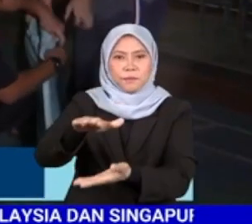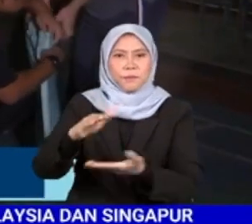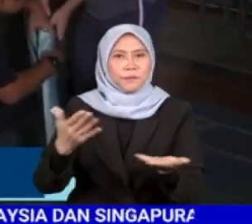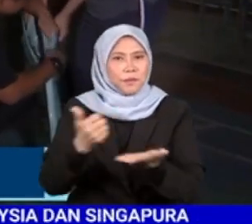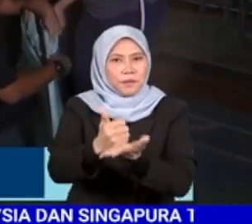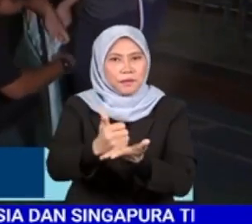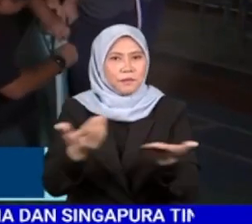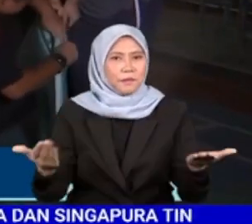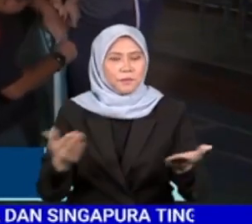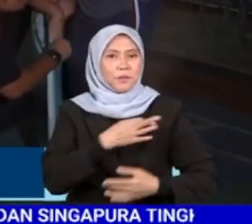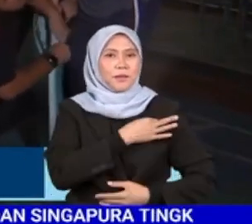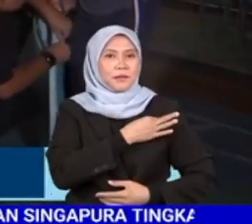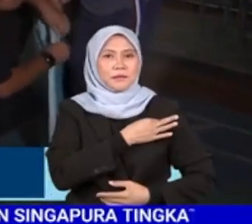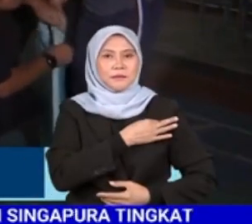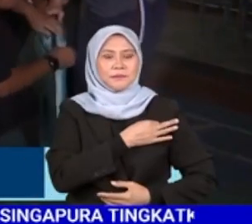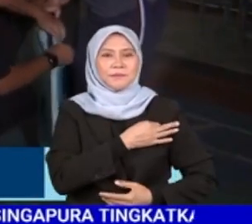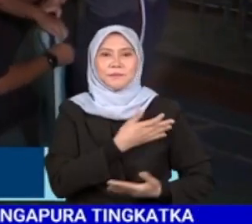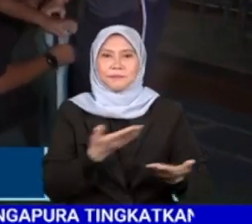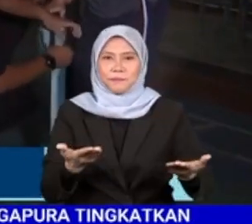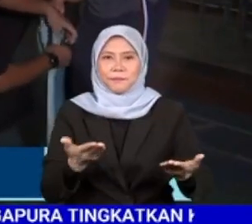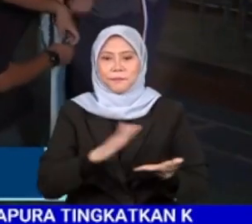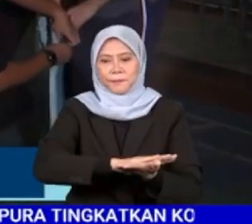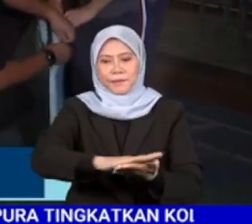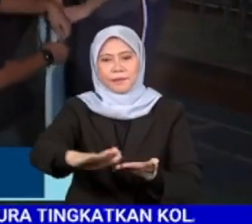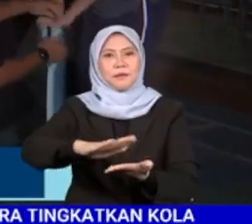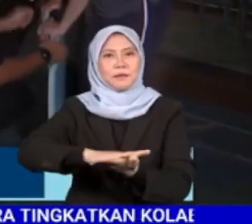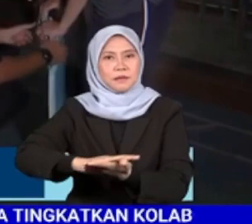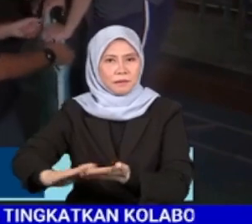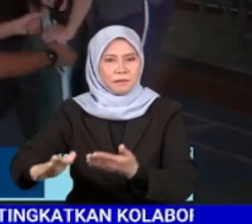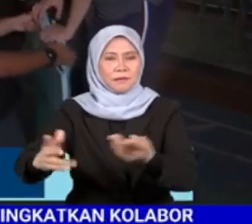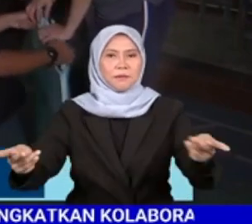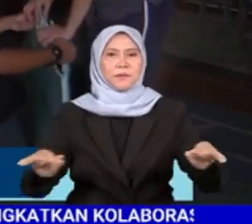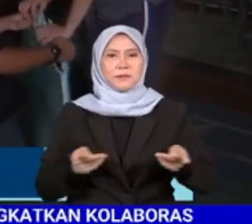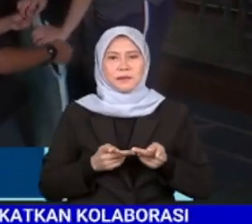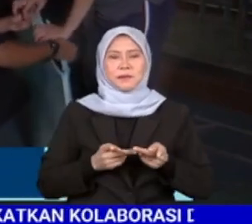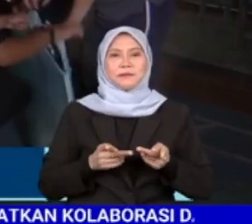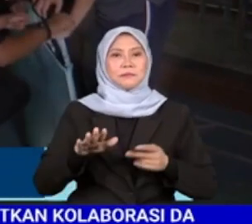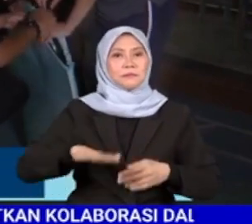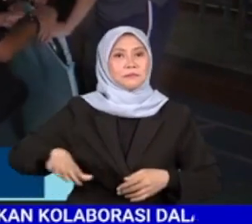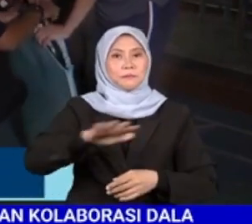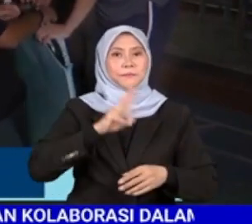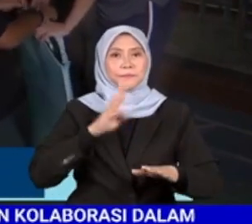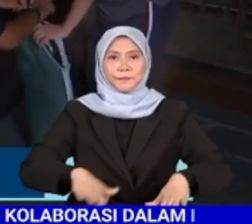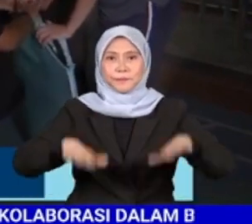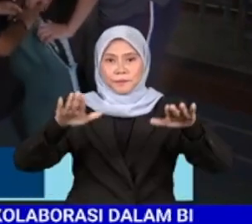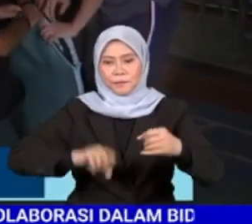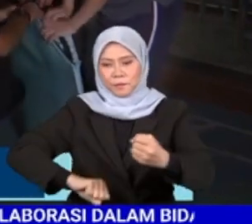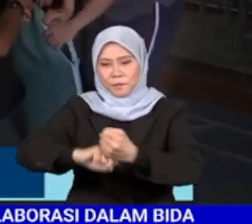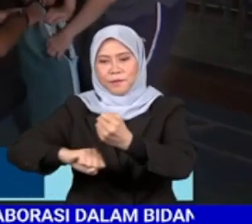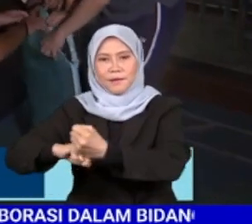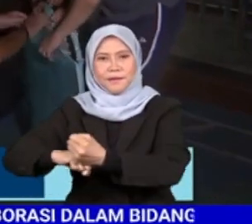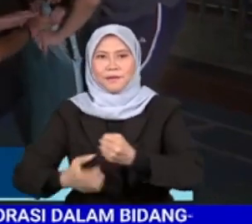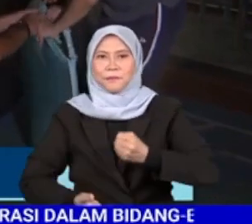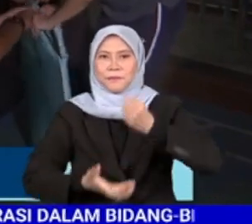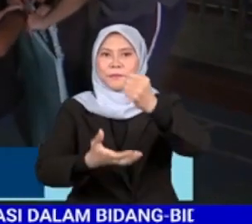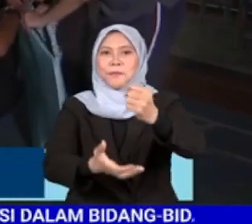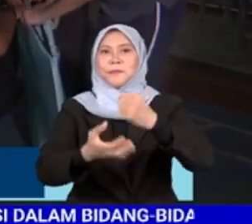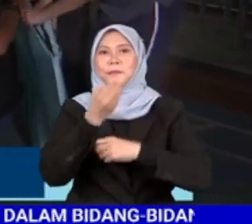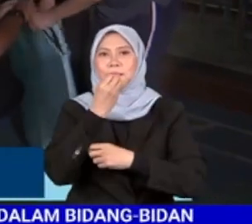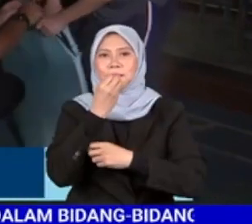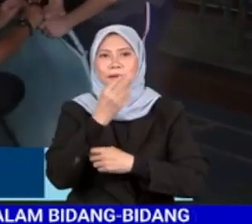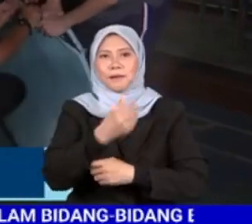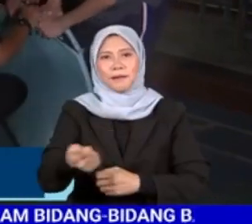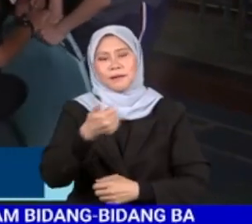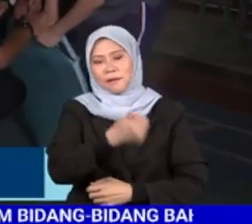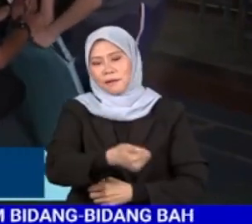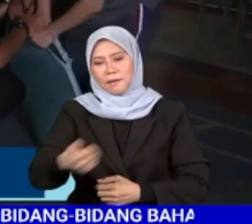oleh sukarelawan ini adalah pembersihan di kawasan terjejas, pemberian sumbangan bakul makanan dan